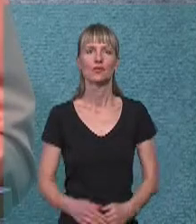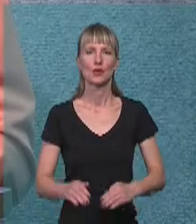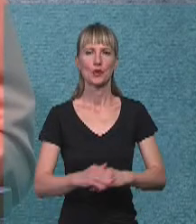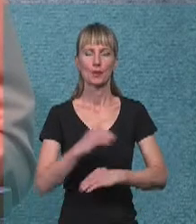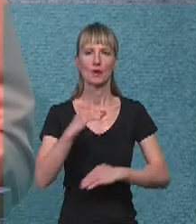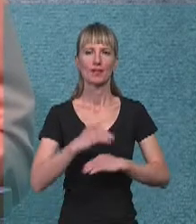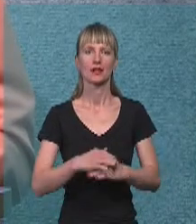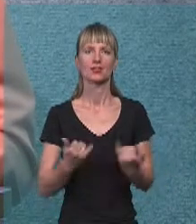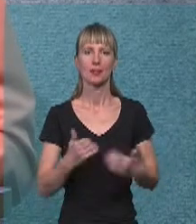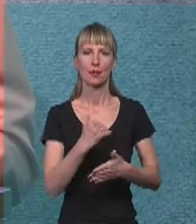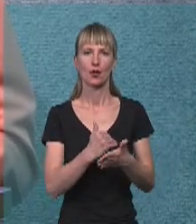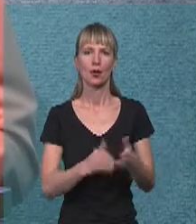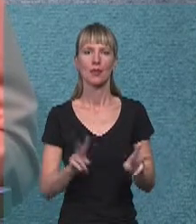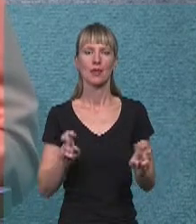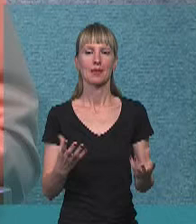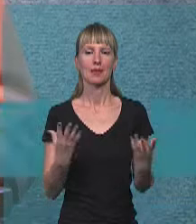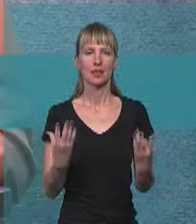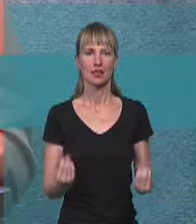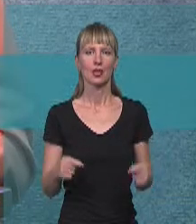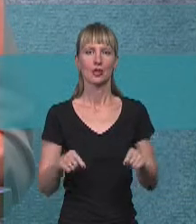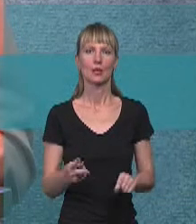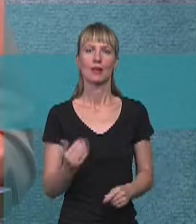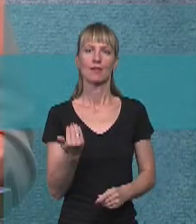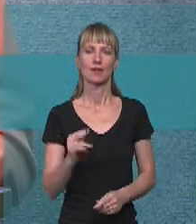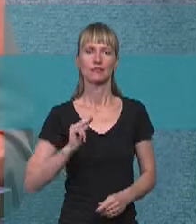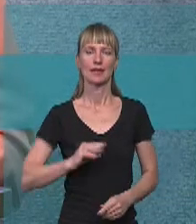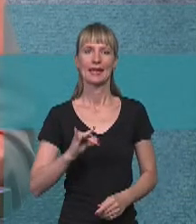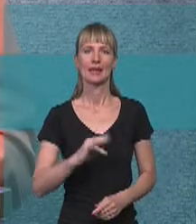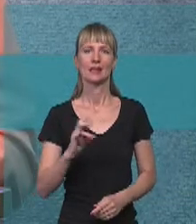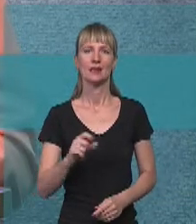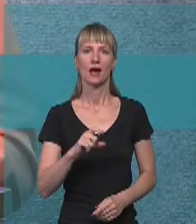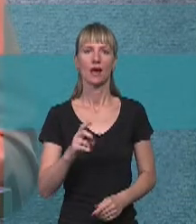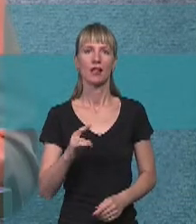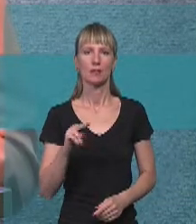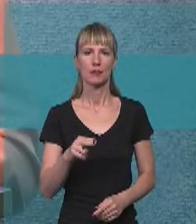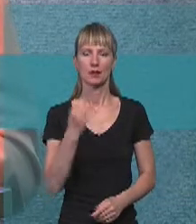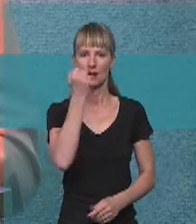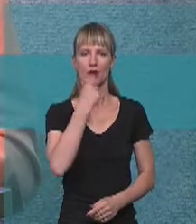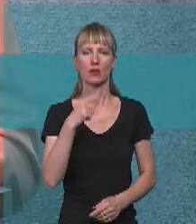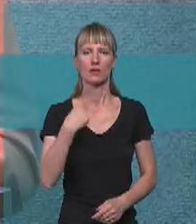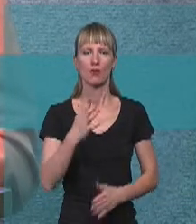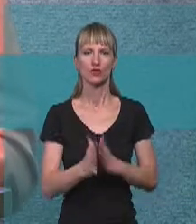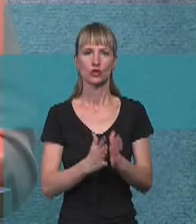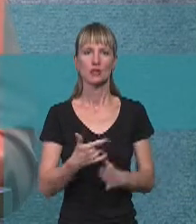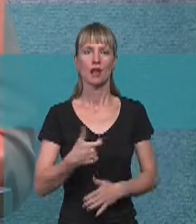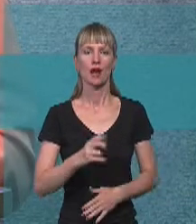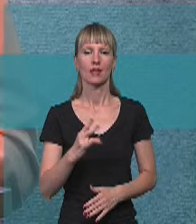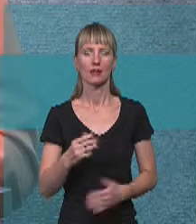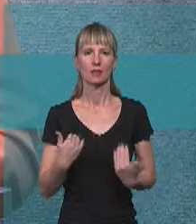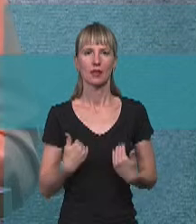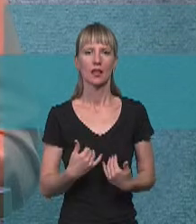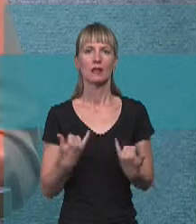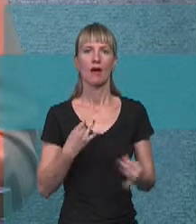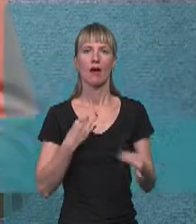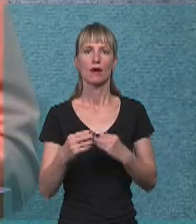Добрий вечір. В ефірі програма «Тема дня». У студії для вас працюють Інна Халеп. Дякуємо за жестову мову Ганні Кириченко. І сьогодні